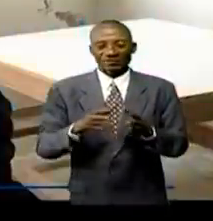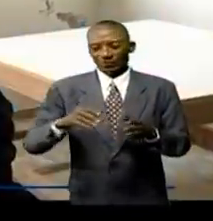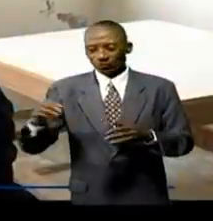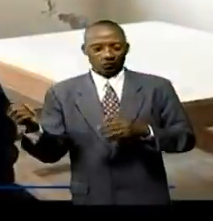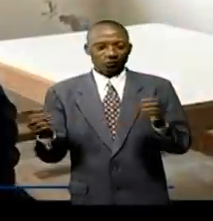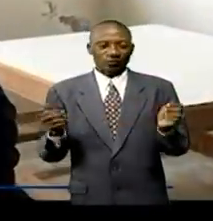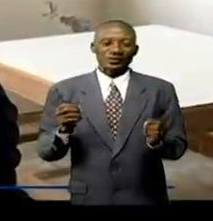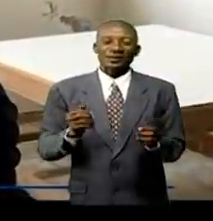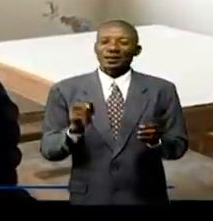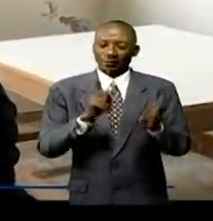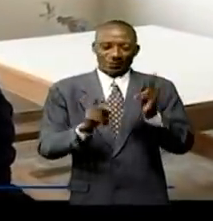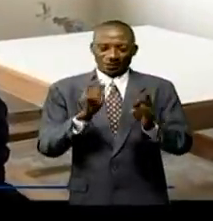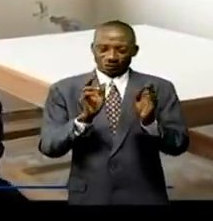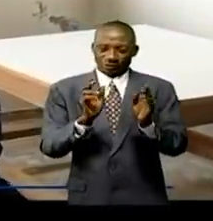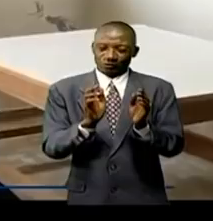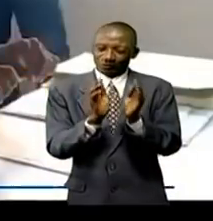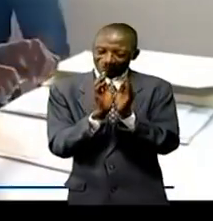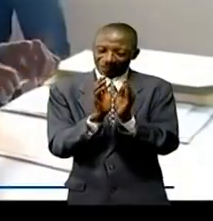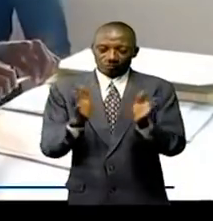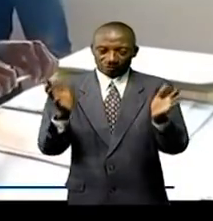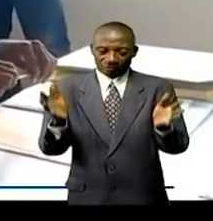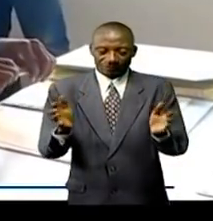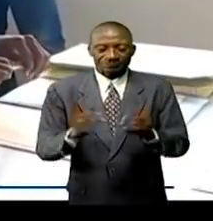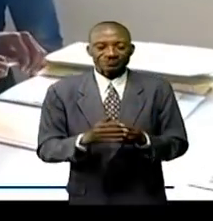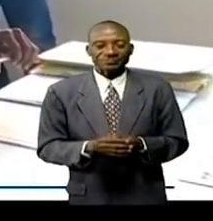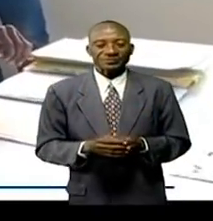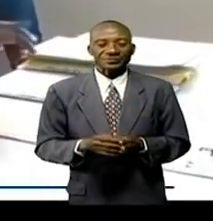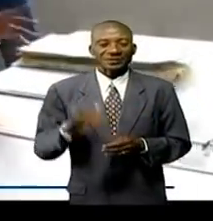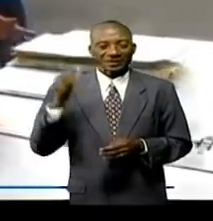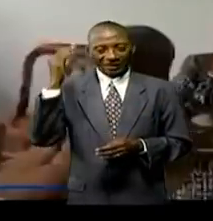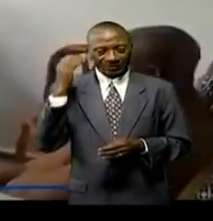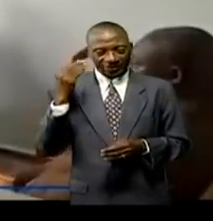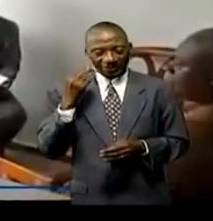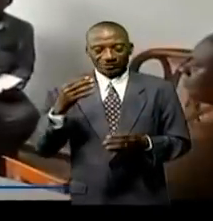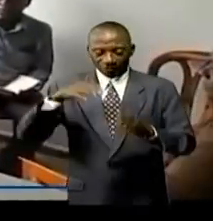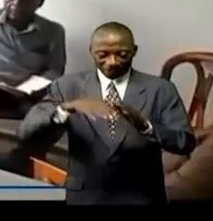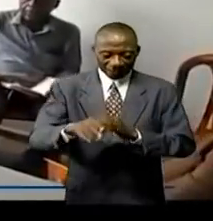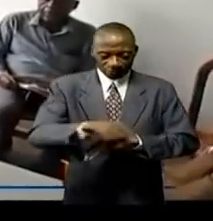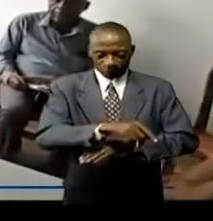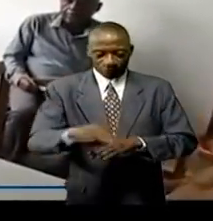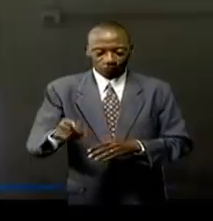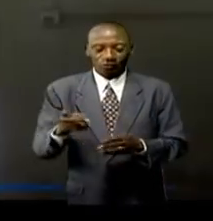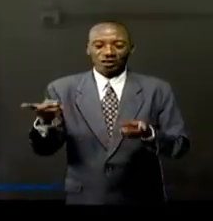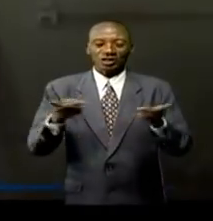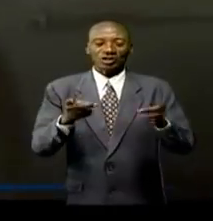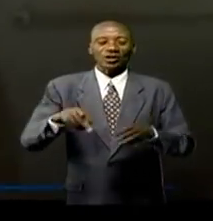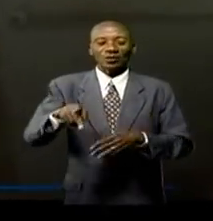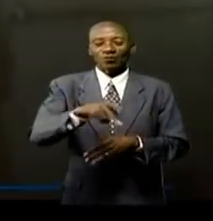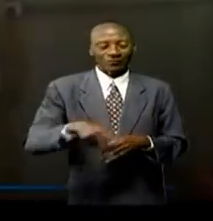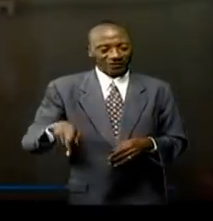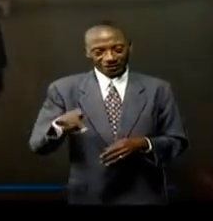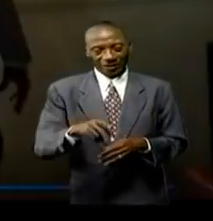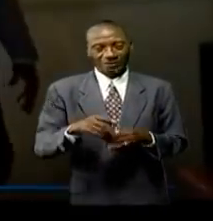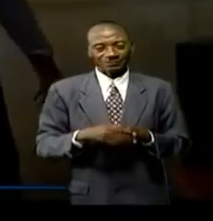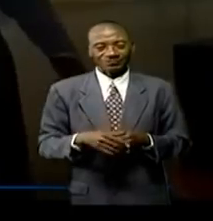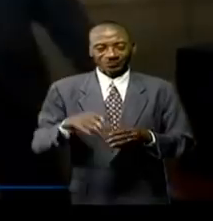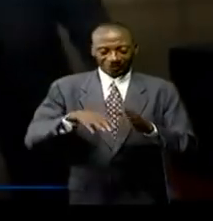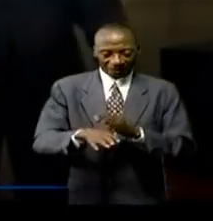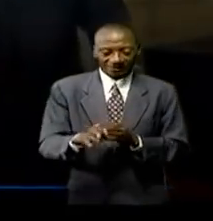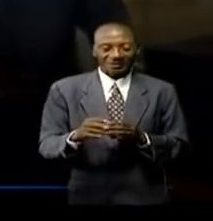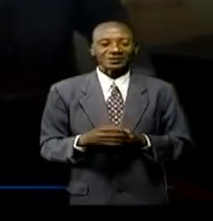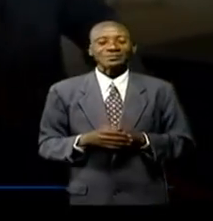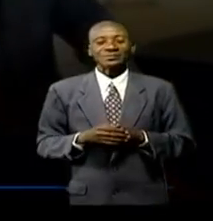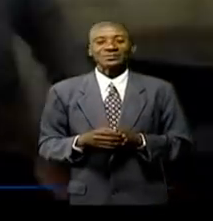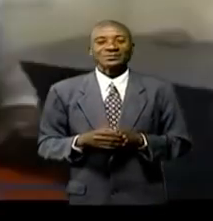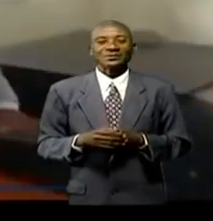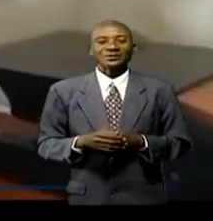population. Après un entretien de quelques minutes au bureau du directeur provincial, le speaker de l'organe délibérant a procédé à la visite